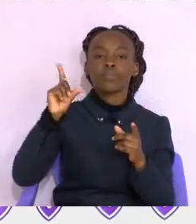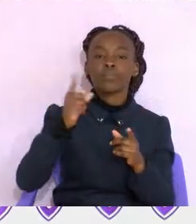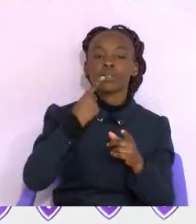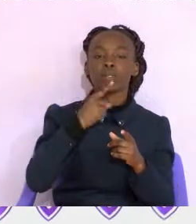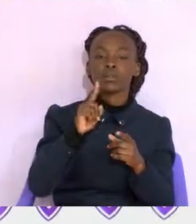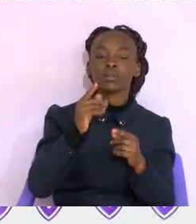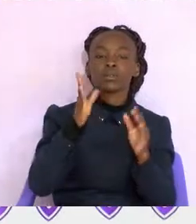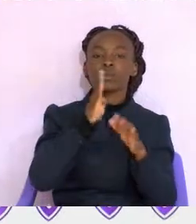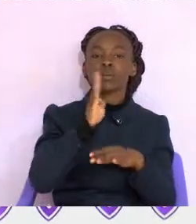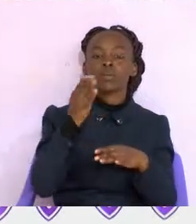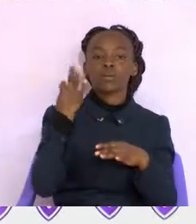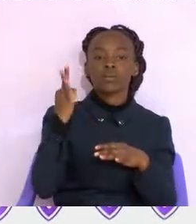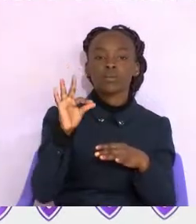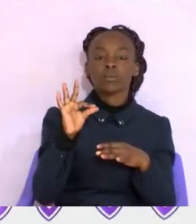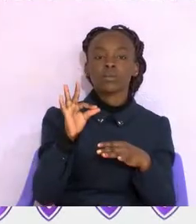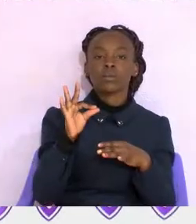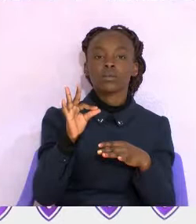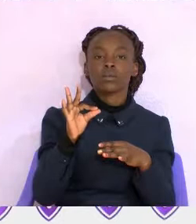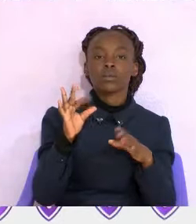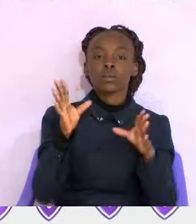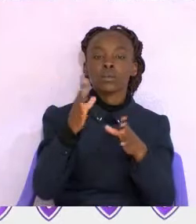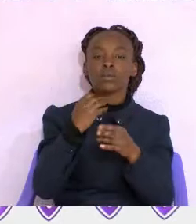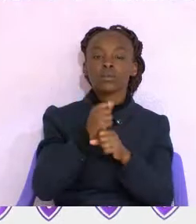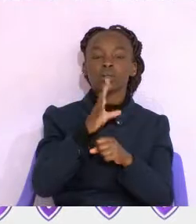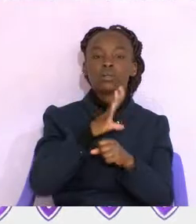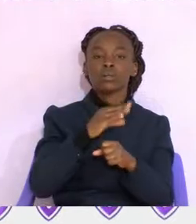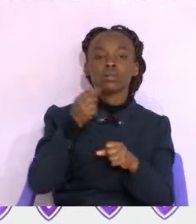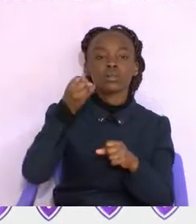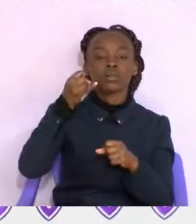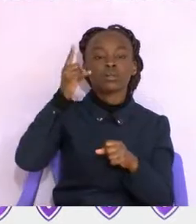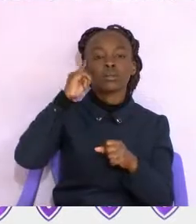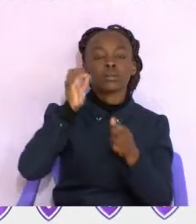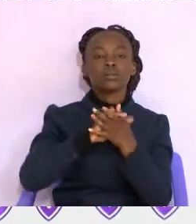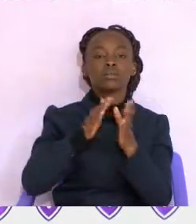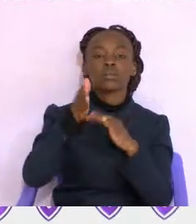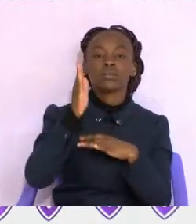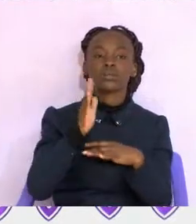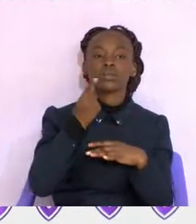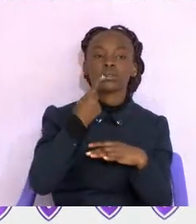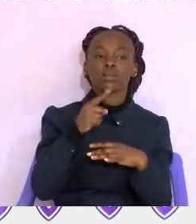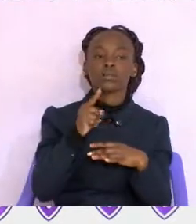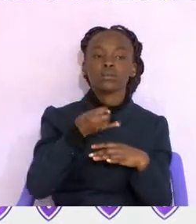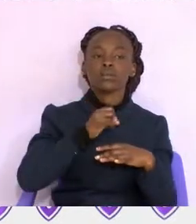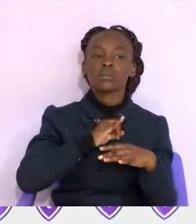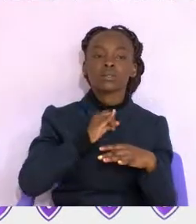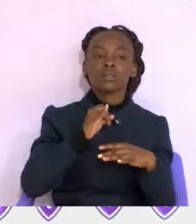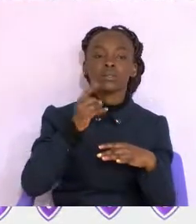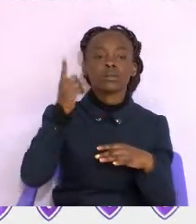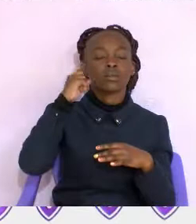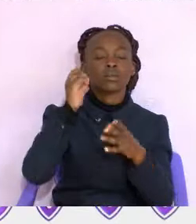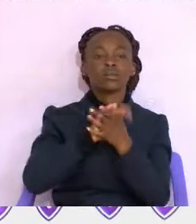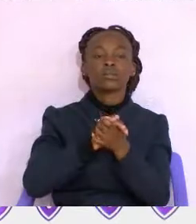namuamini Mungu. Namuamini, I believe God. anasema I believe